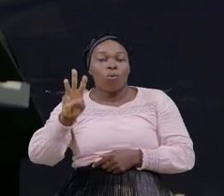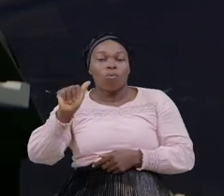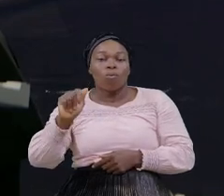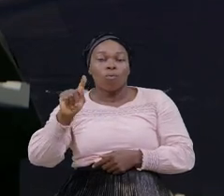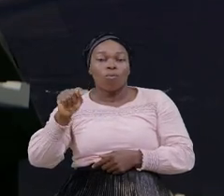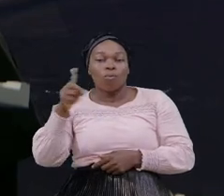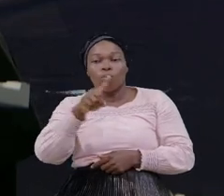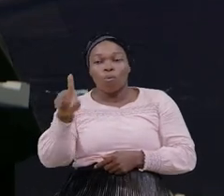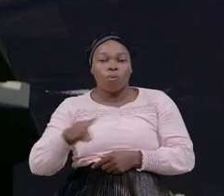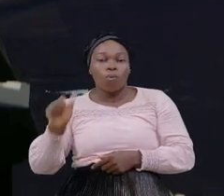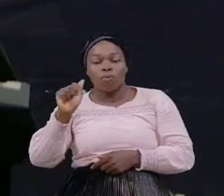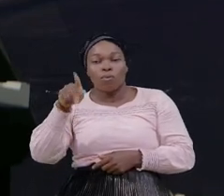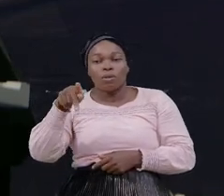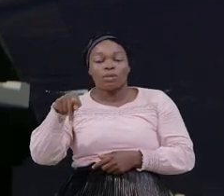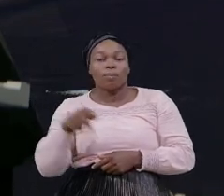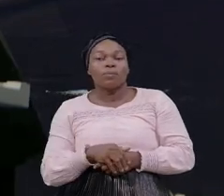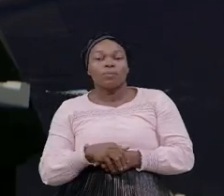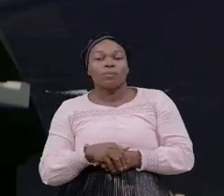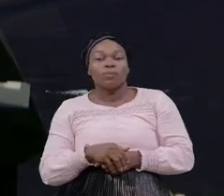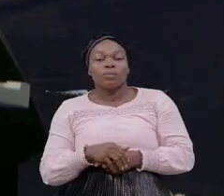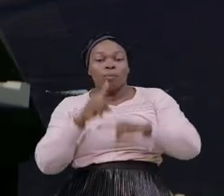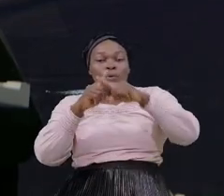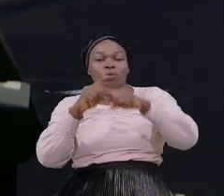au plus 234